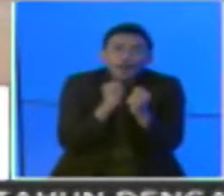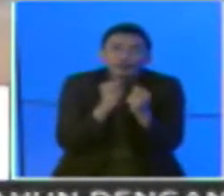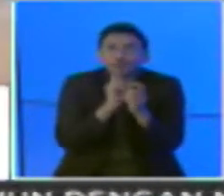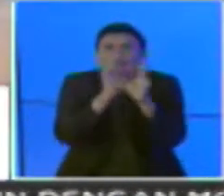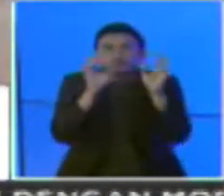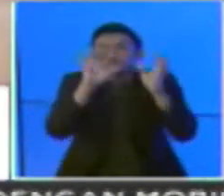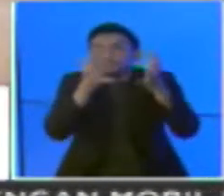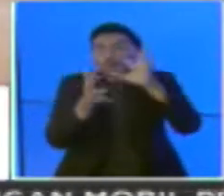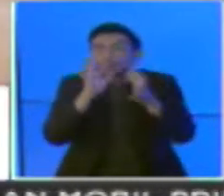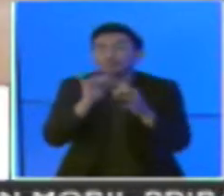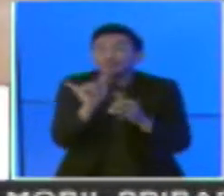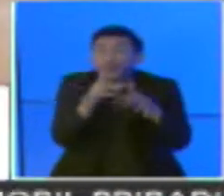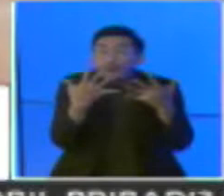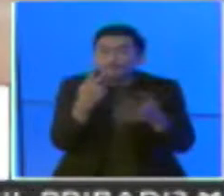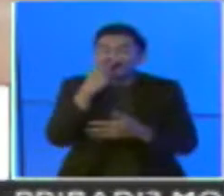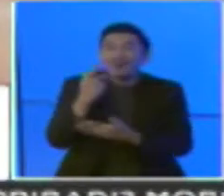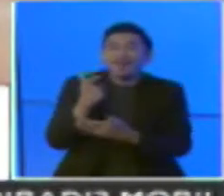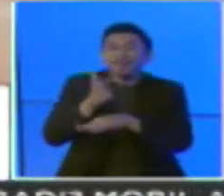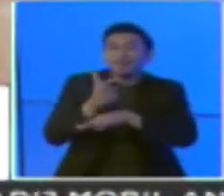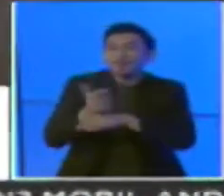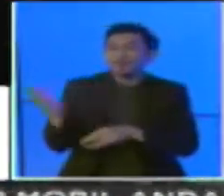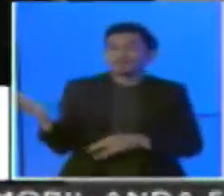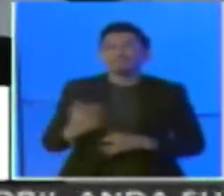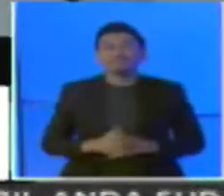keseruannya? Berikut liputannya.